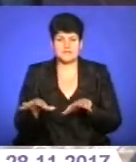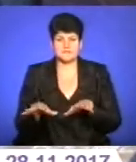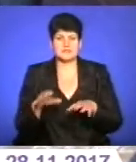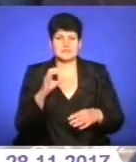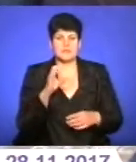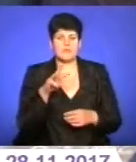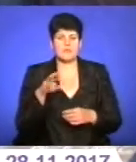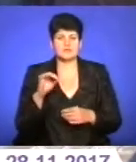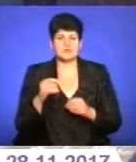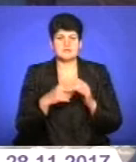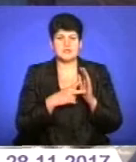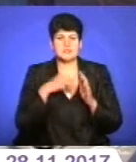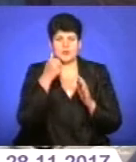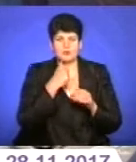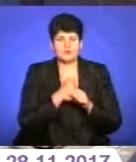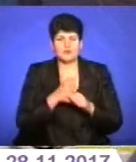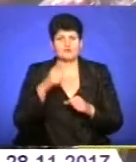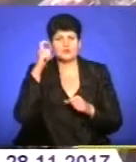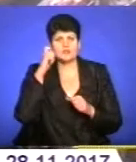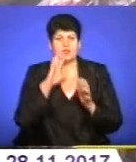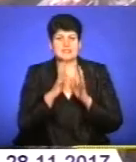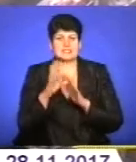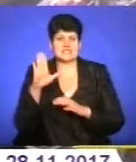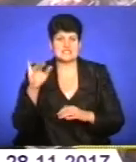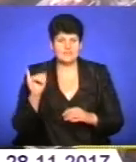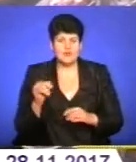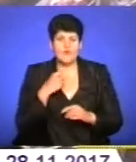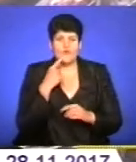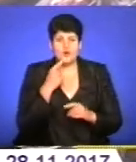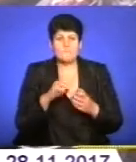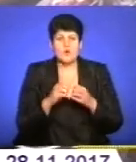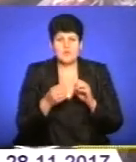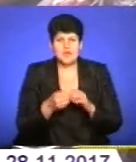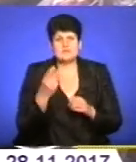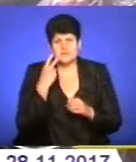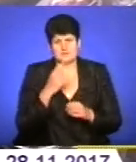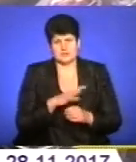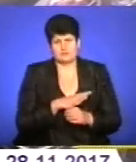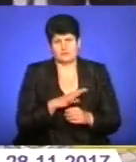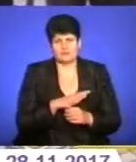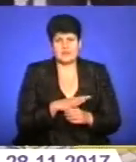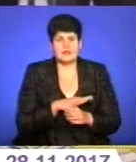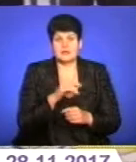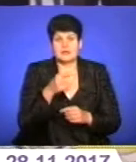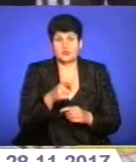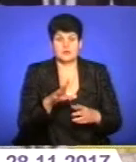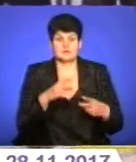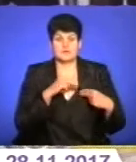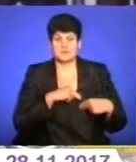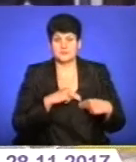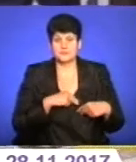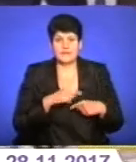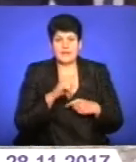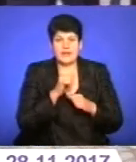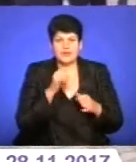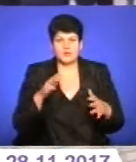Москаленко 17 років працює в Чортківському лісництві. Каже, проблеми в галузі існували завжди, але ні він, ні його співробітники і подумати не